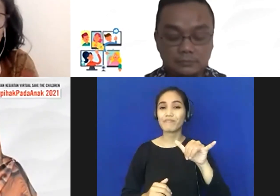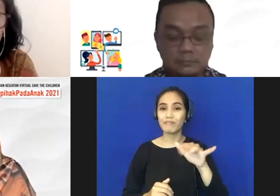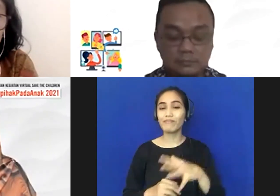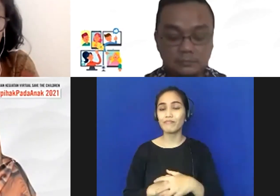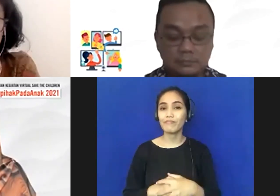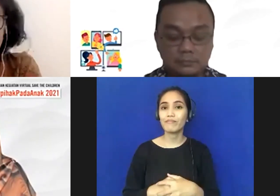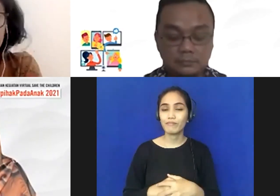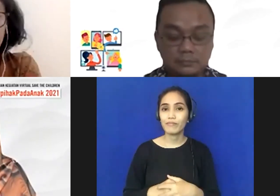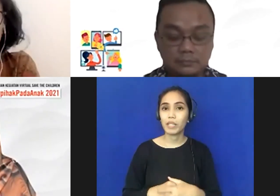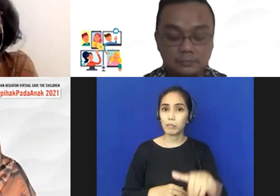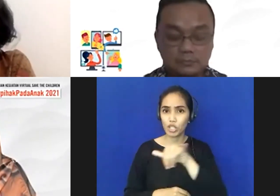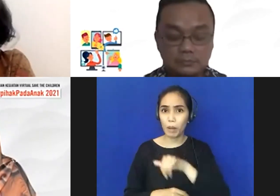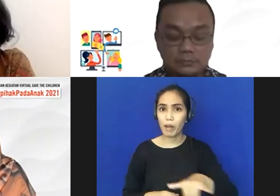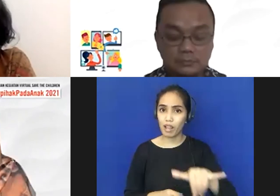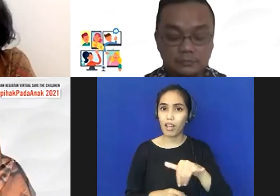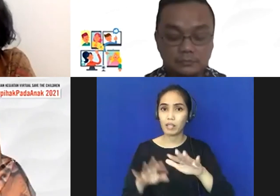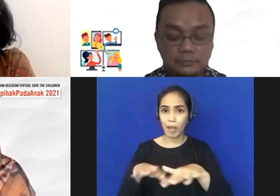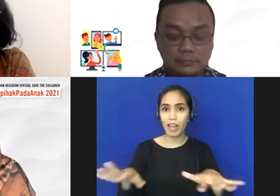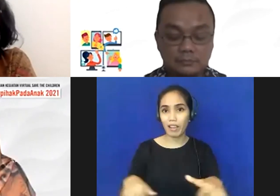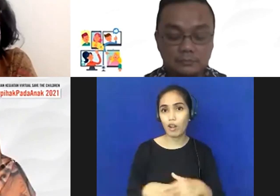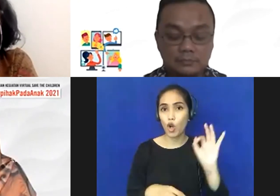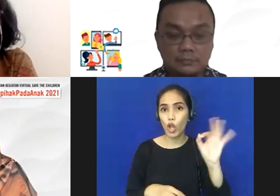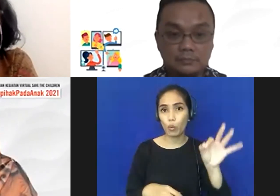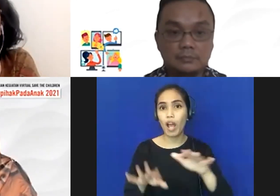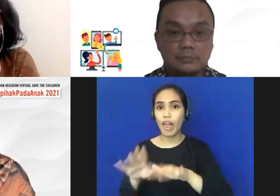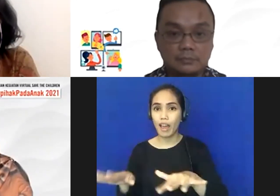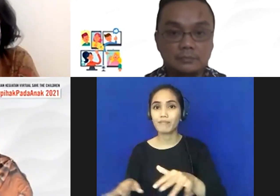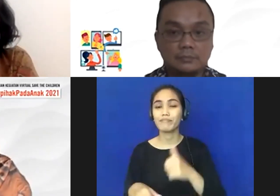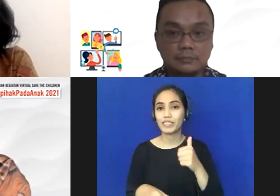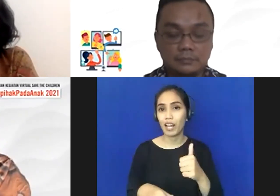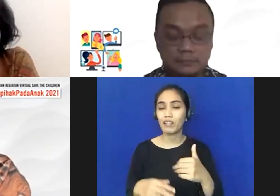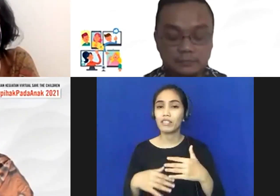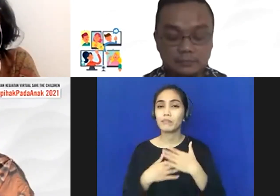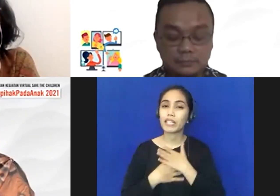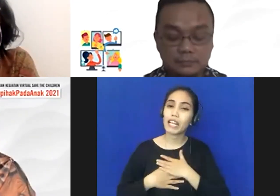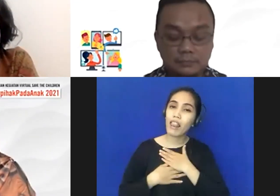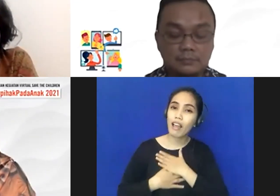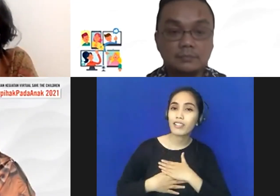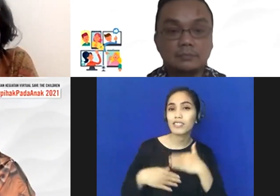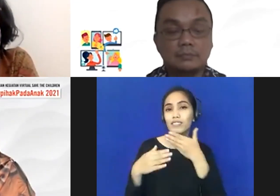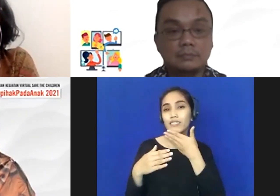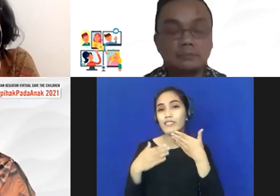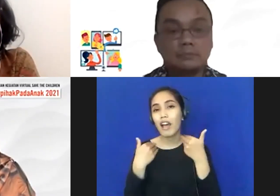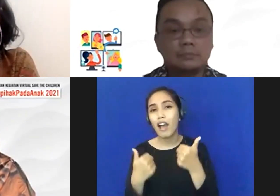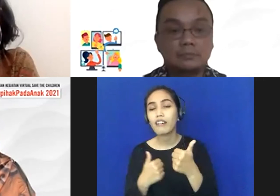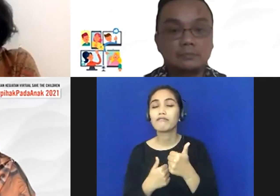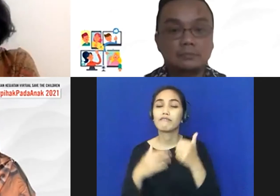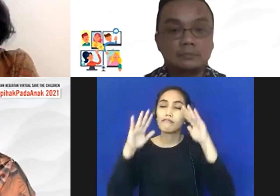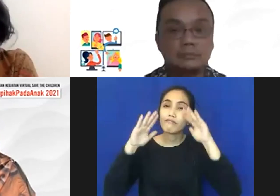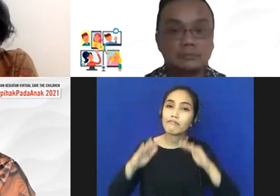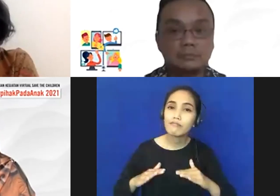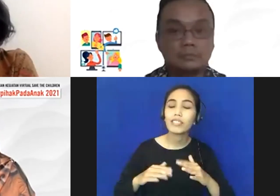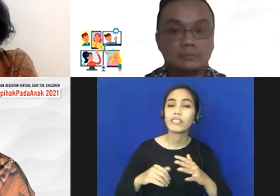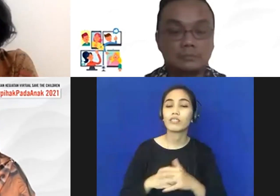dengan dengan anak. Dan penting juga kemudian kita menanyakan ke anak gitu ya, bagaimana yang